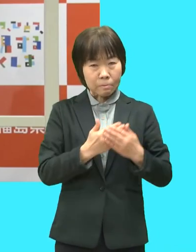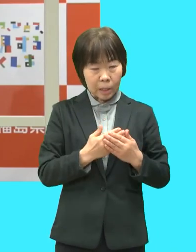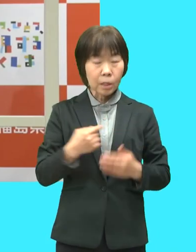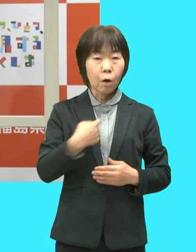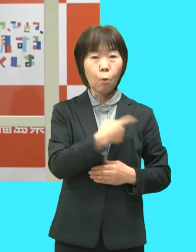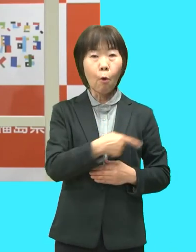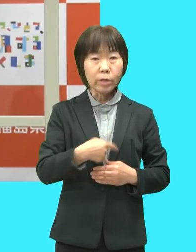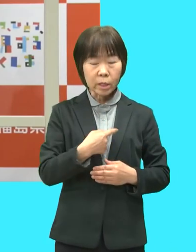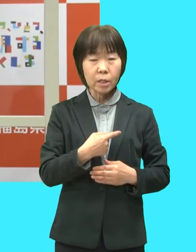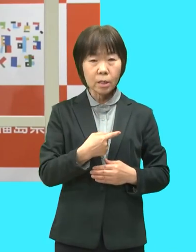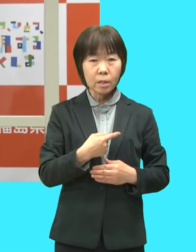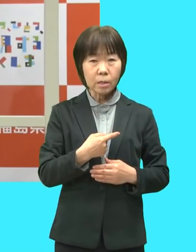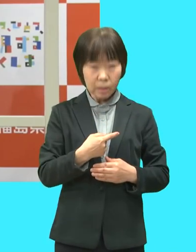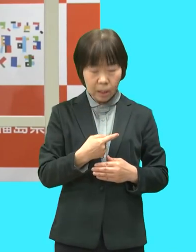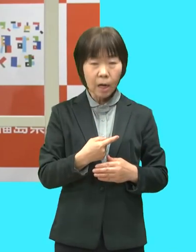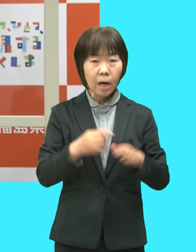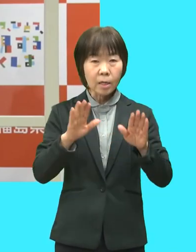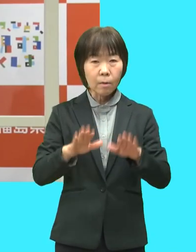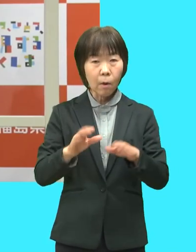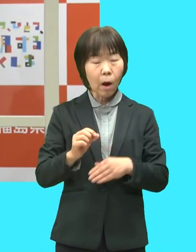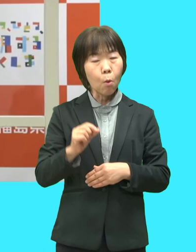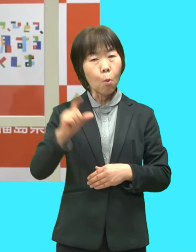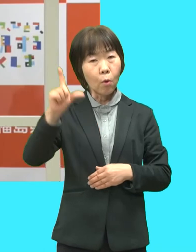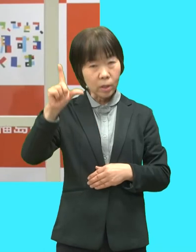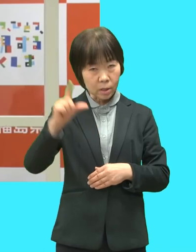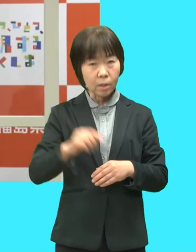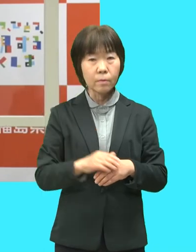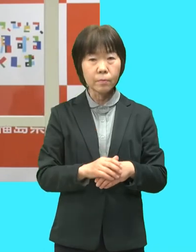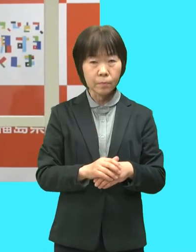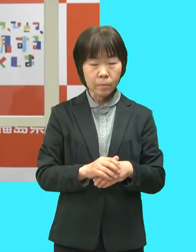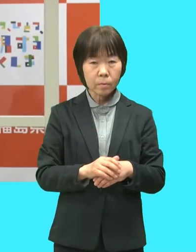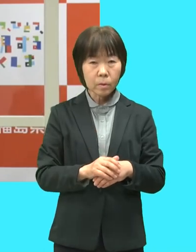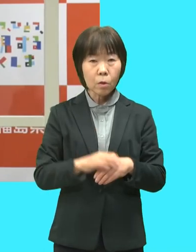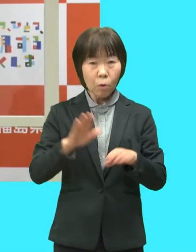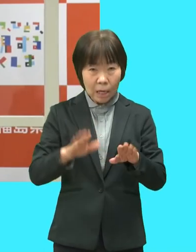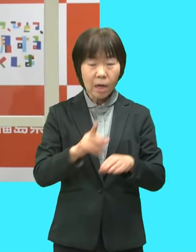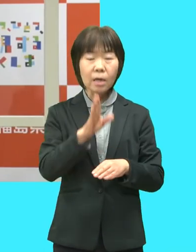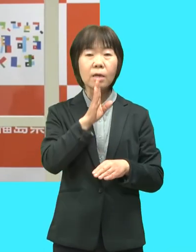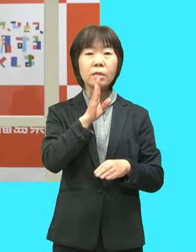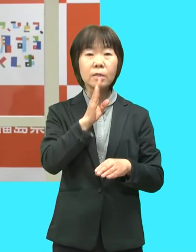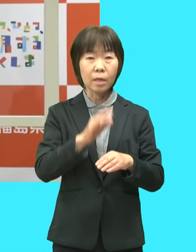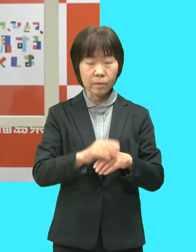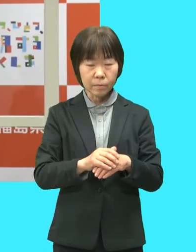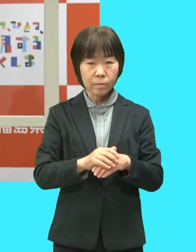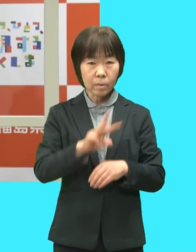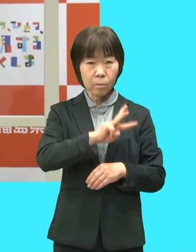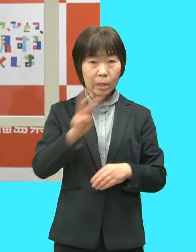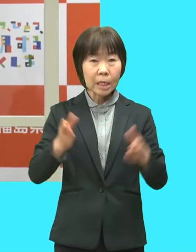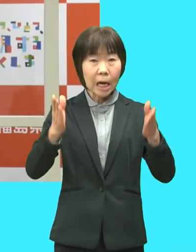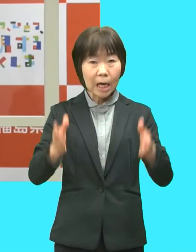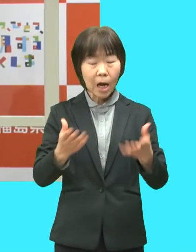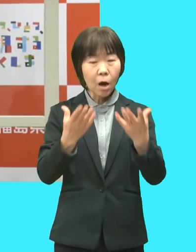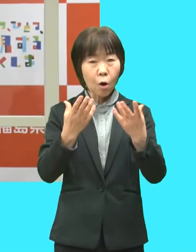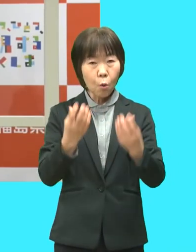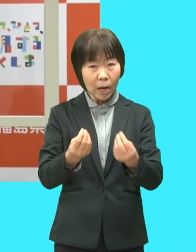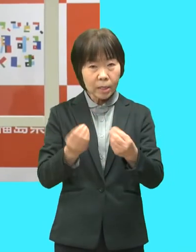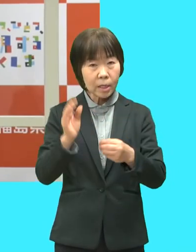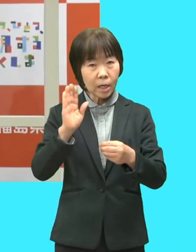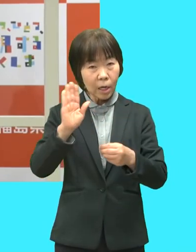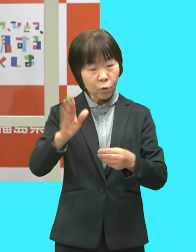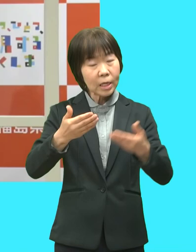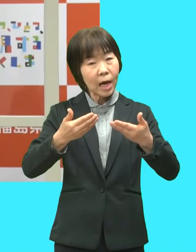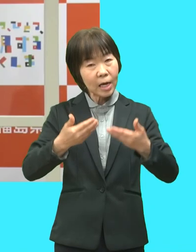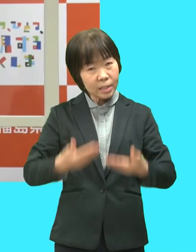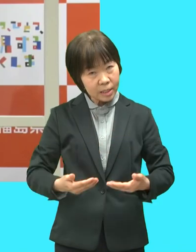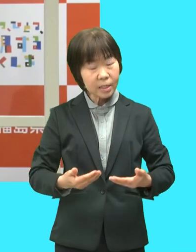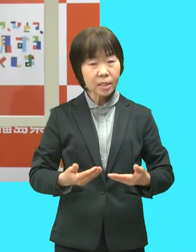が、むしろ私の心の中ではウエイトが多い、これが現実であります。3日間終わったところで安心して